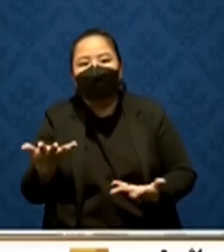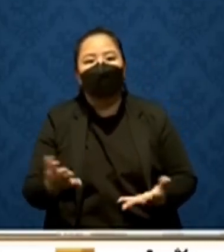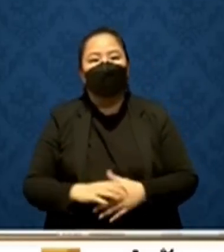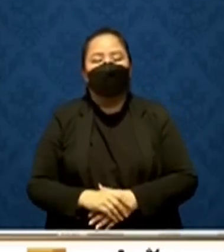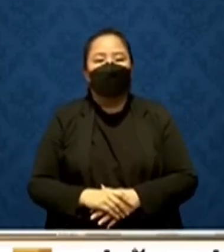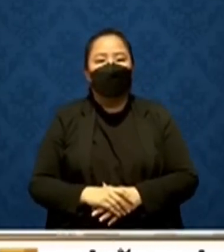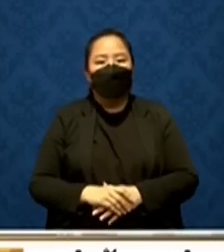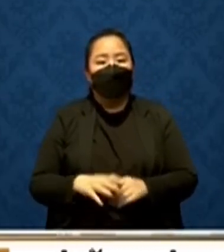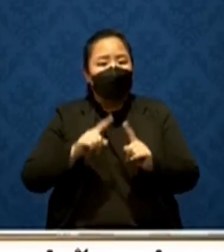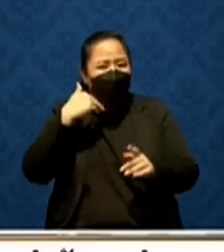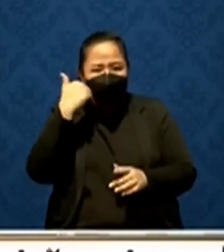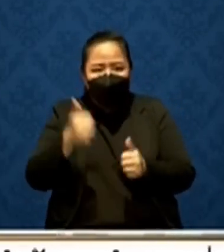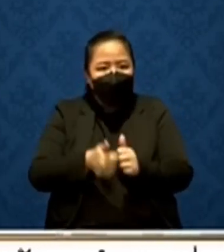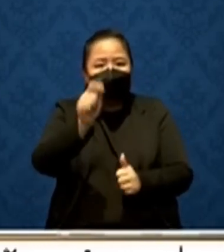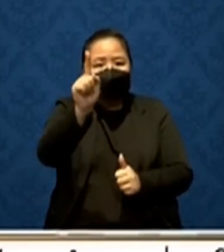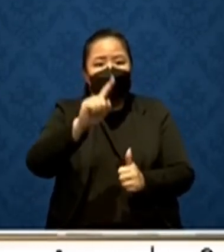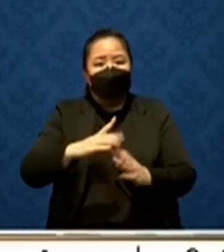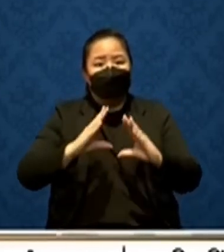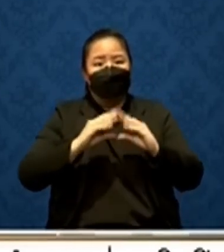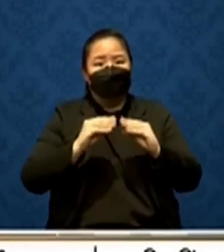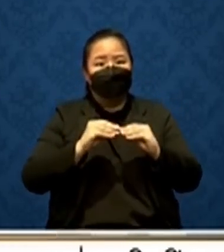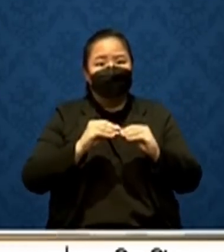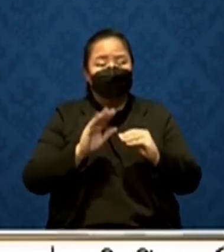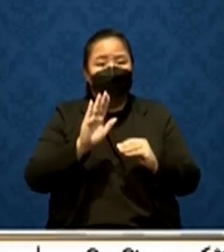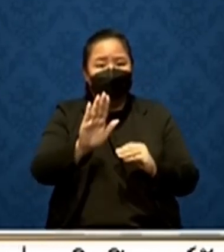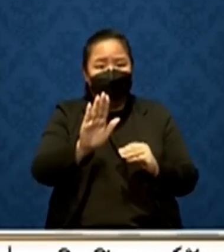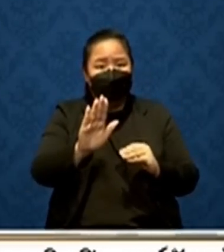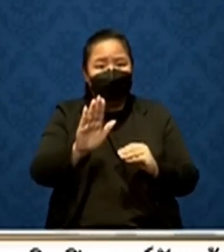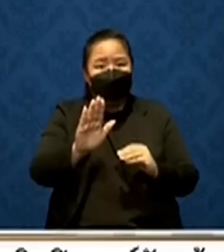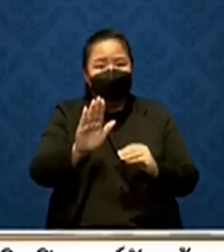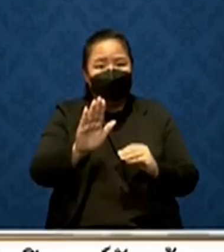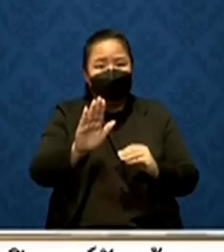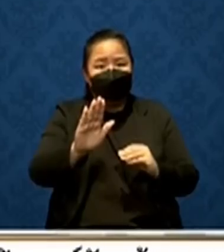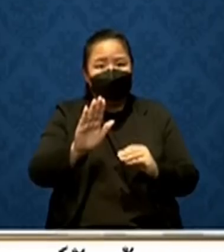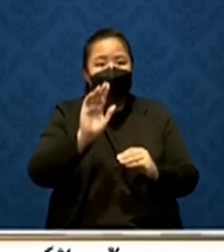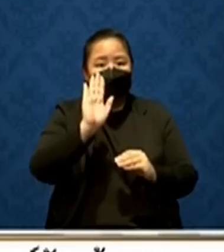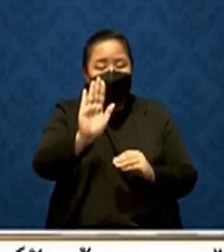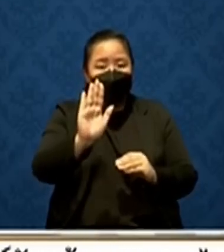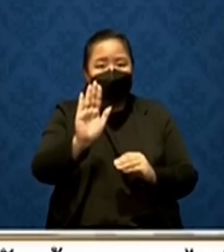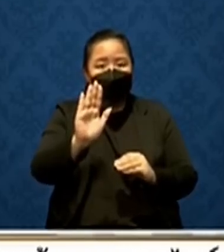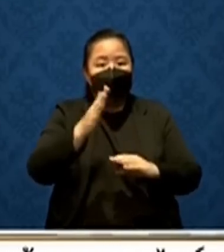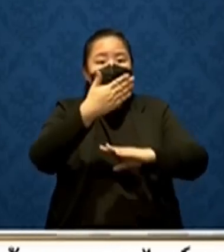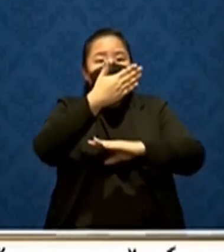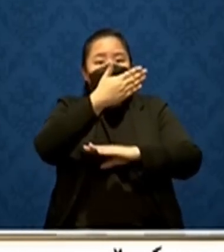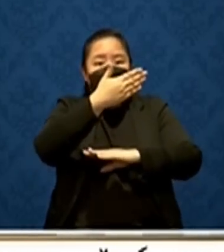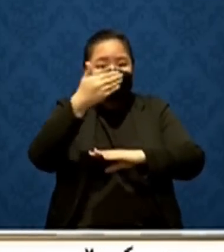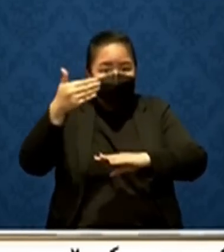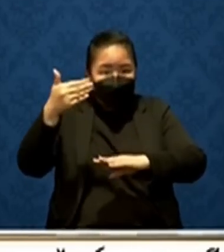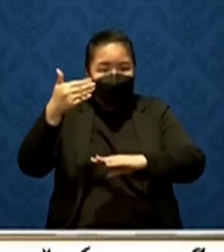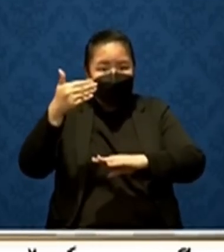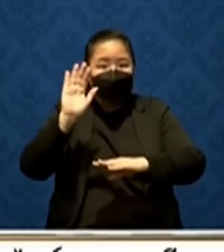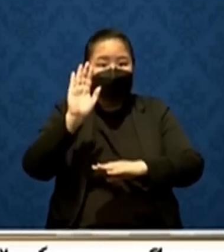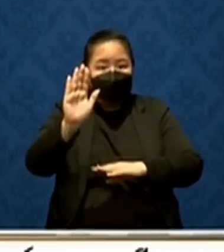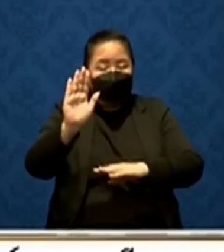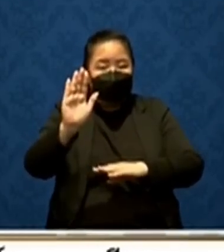หน้าที่สุดกับท่านๆครับในการประชุมเรื่องของอนุสัญญาสหประชาชาติว่าด้วยเรื่องการเปลี่ยน